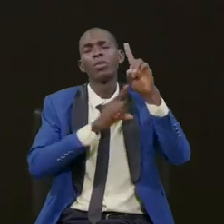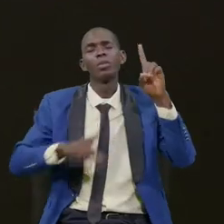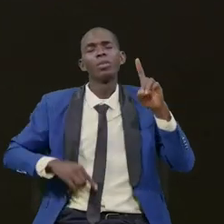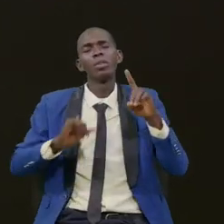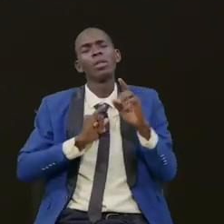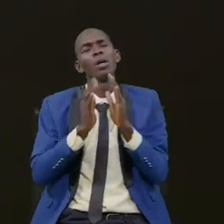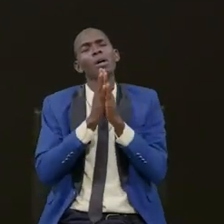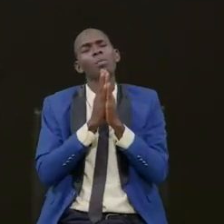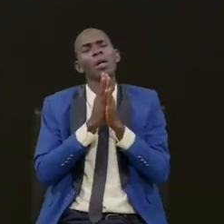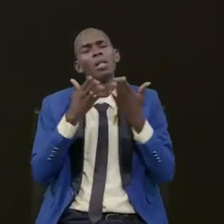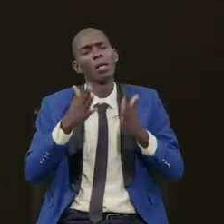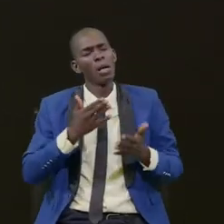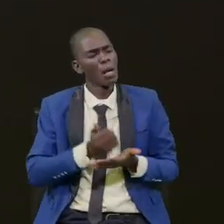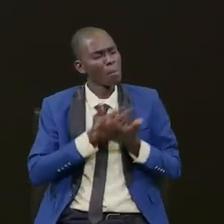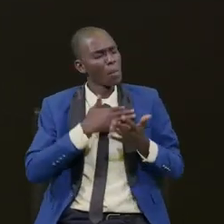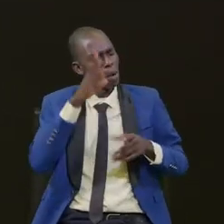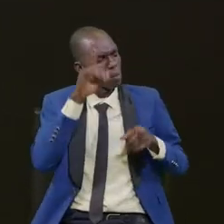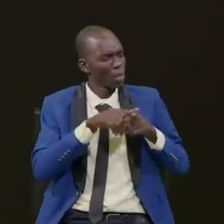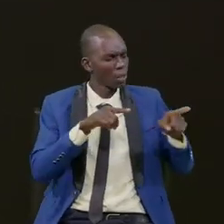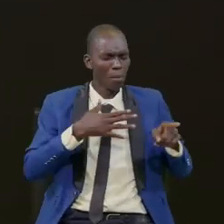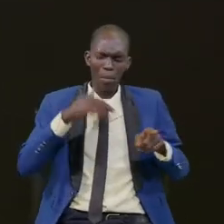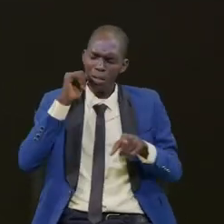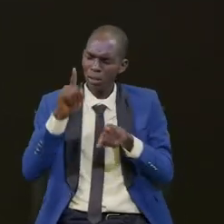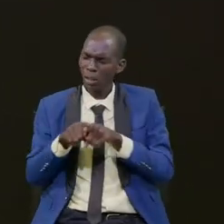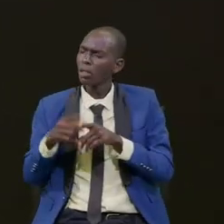prie, mon frère là-bas, ma soeur là-bas,